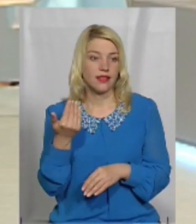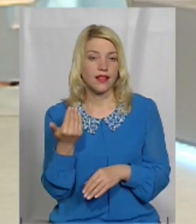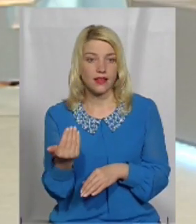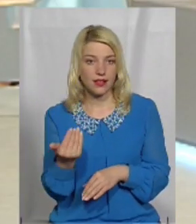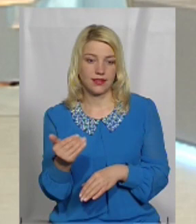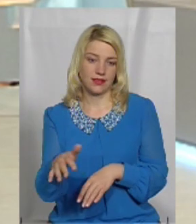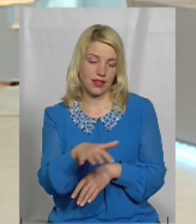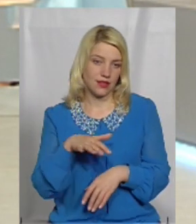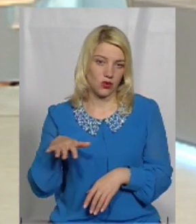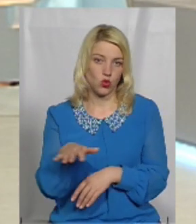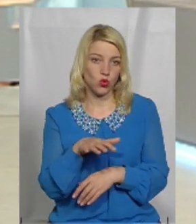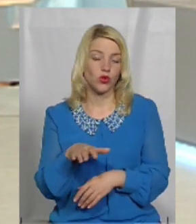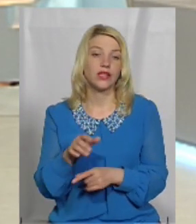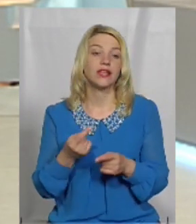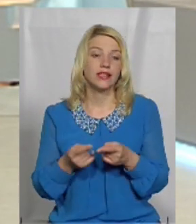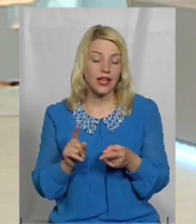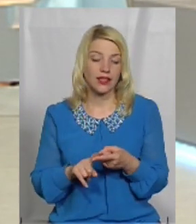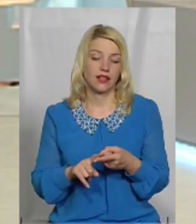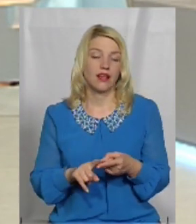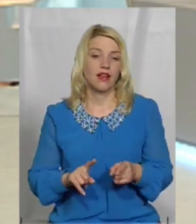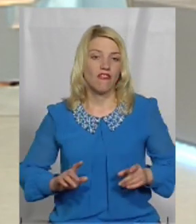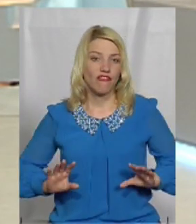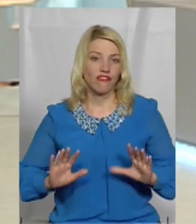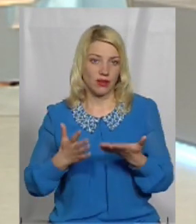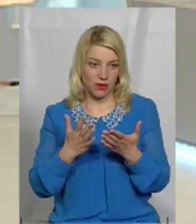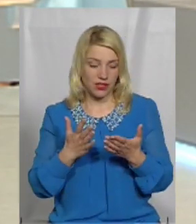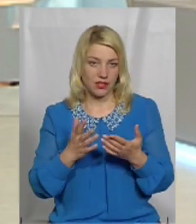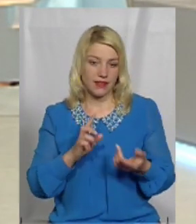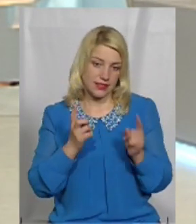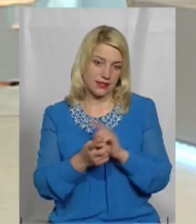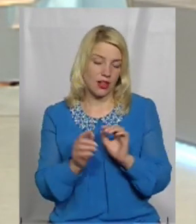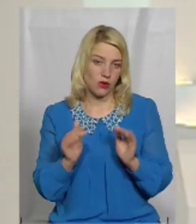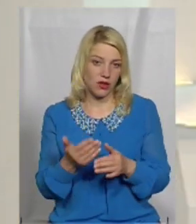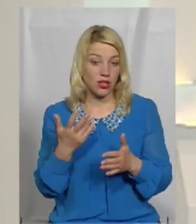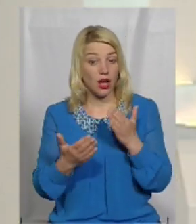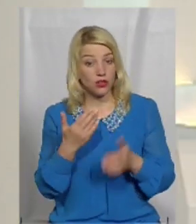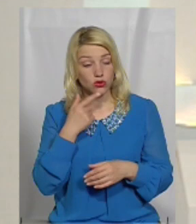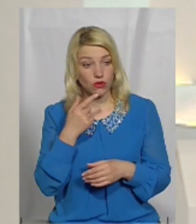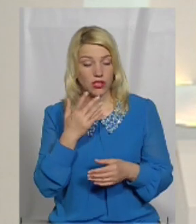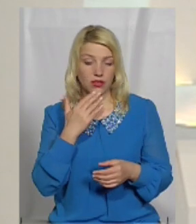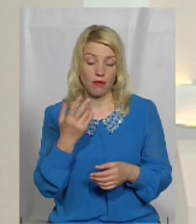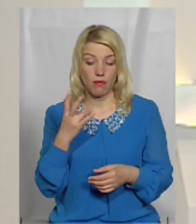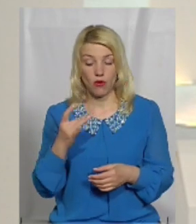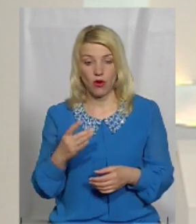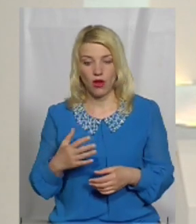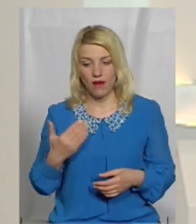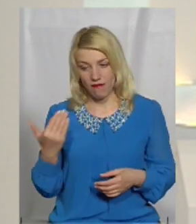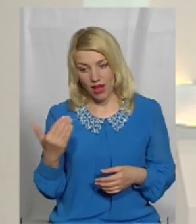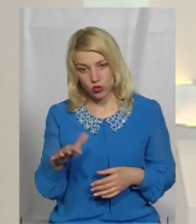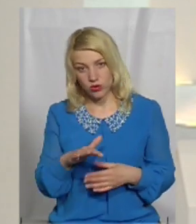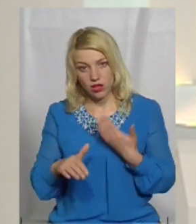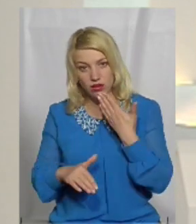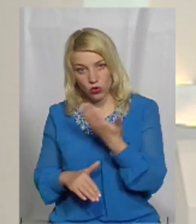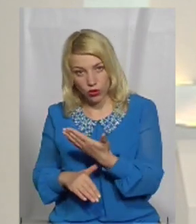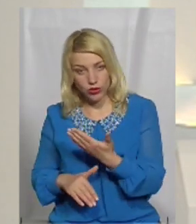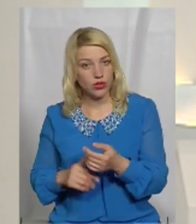території, саме от таких випадків в неї стало менше. А якщо говорити про вашу територію, ви такого Ні, ви знаєте,